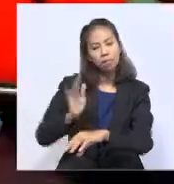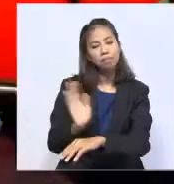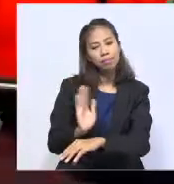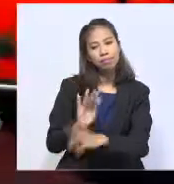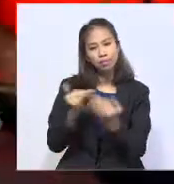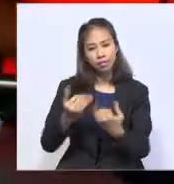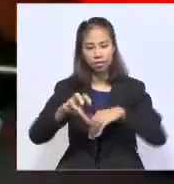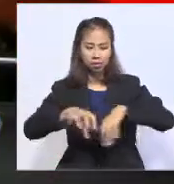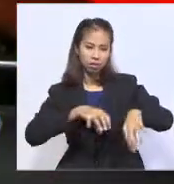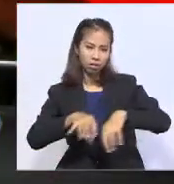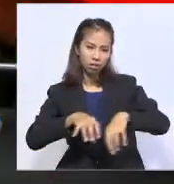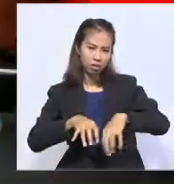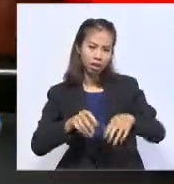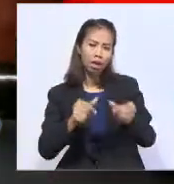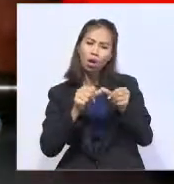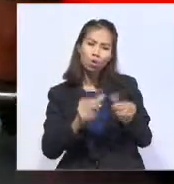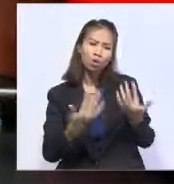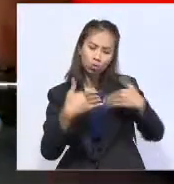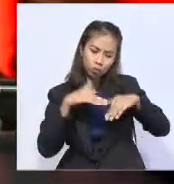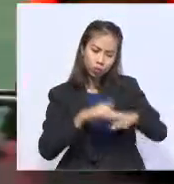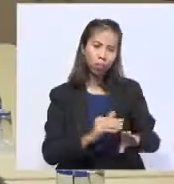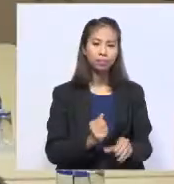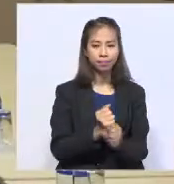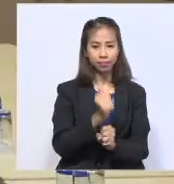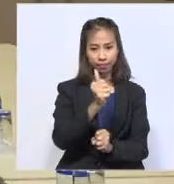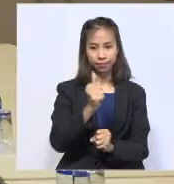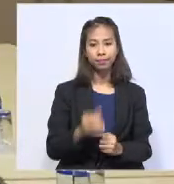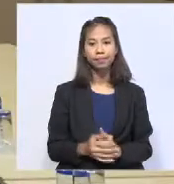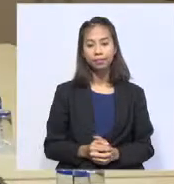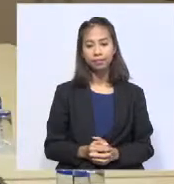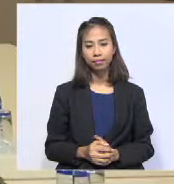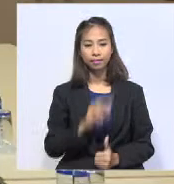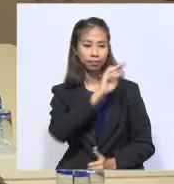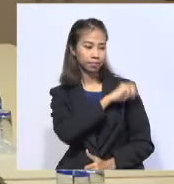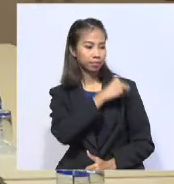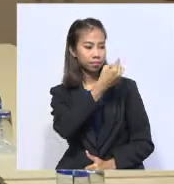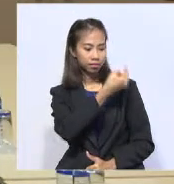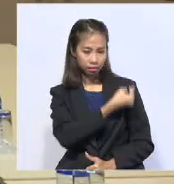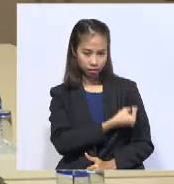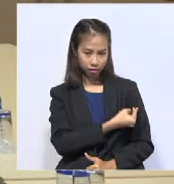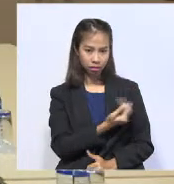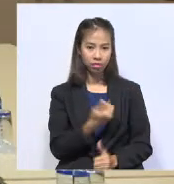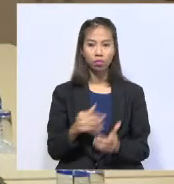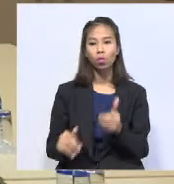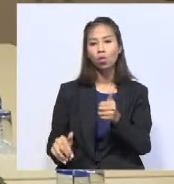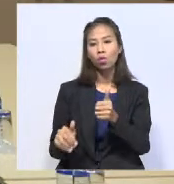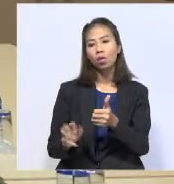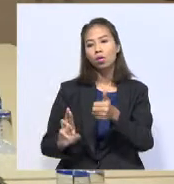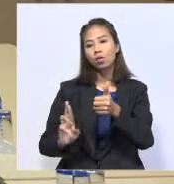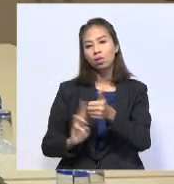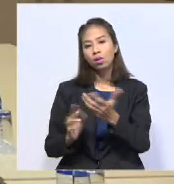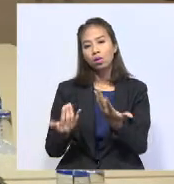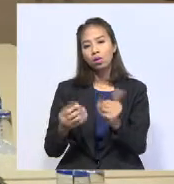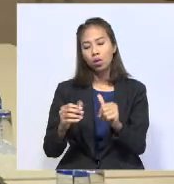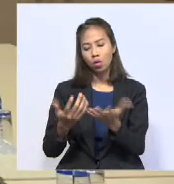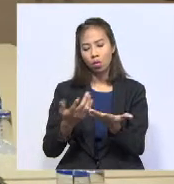โดยบริหารจัดการให้สามารถอยู่ร่วมกันได้ต่อไปด้านนายแพทย์พงศักดิ์บุญยลีพันธ์ผู้ช่วยผู้อำนวยการโรงพยาบาล